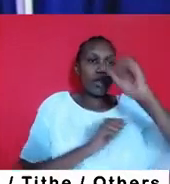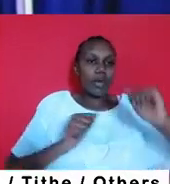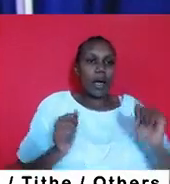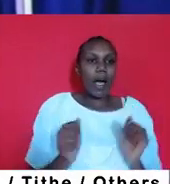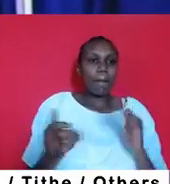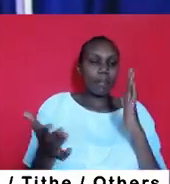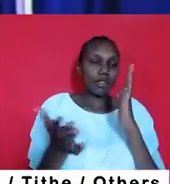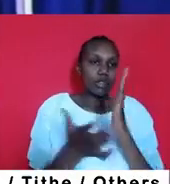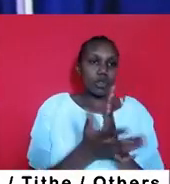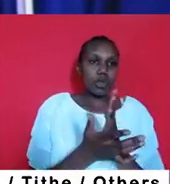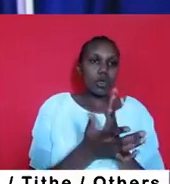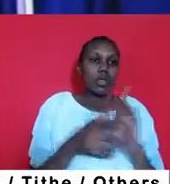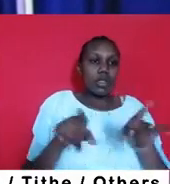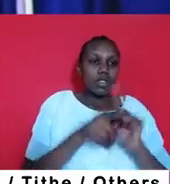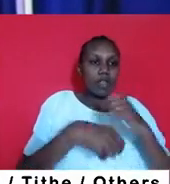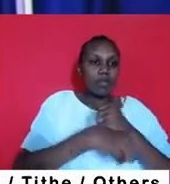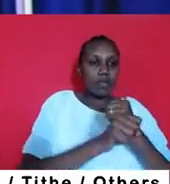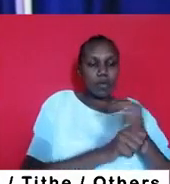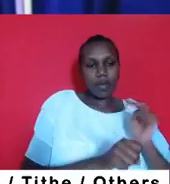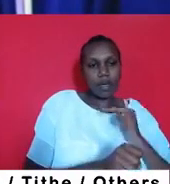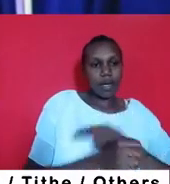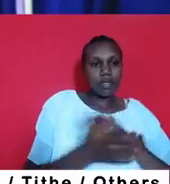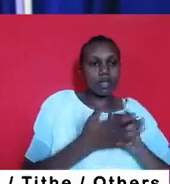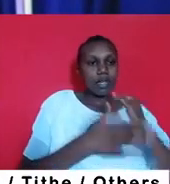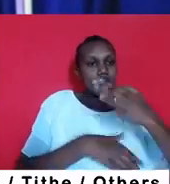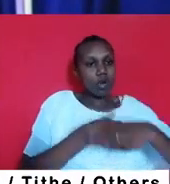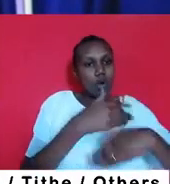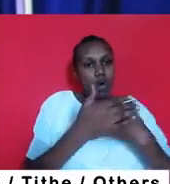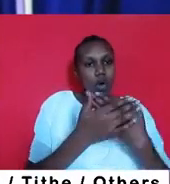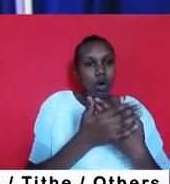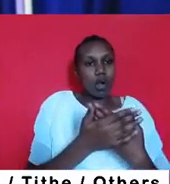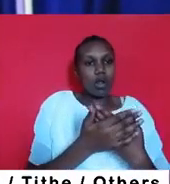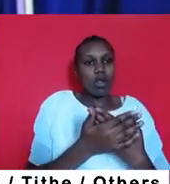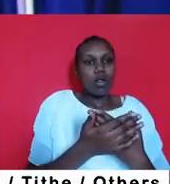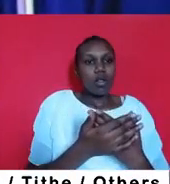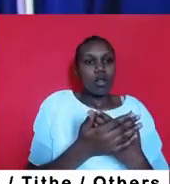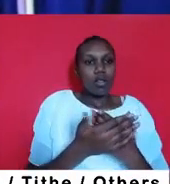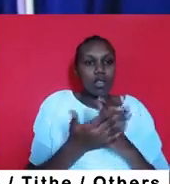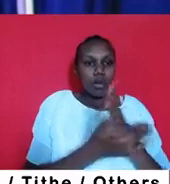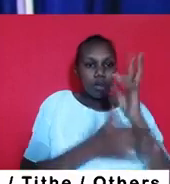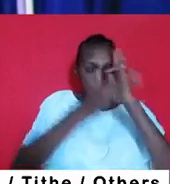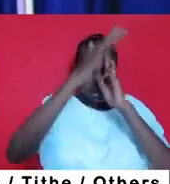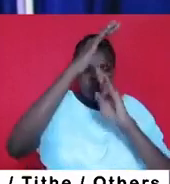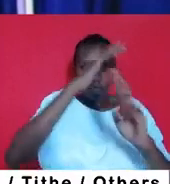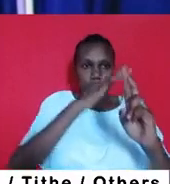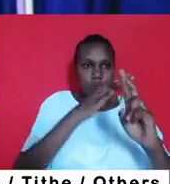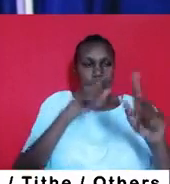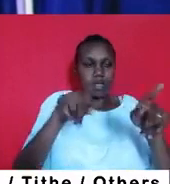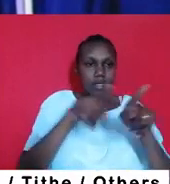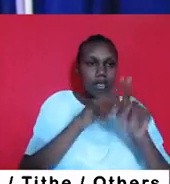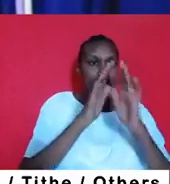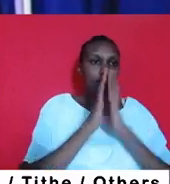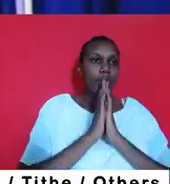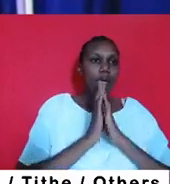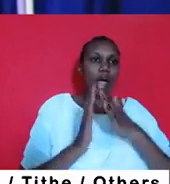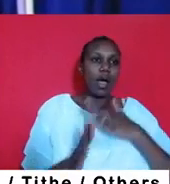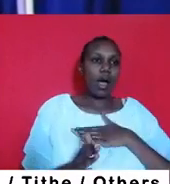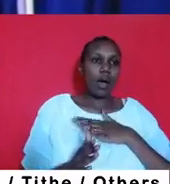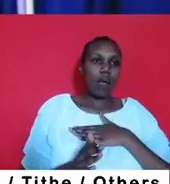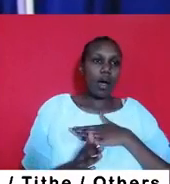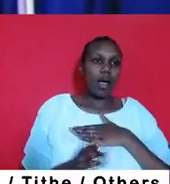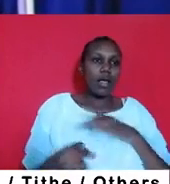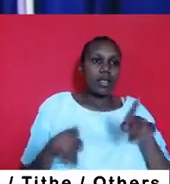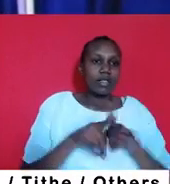kweli. Utujalie hayo, e Bwana, kwa ajili ya heshima na muombezi